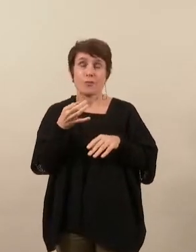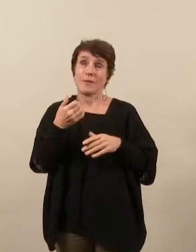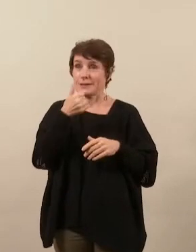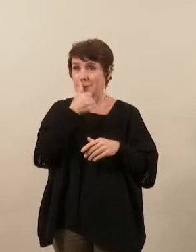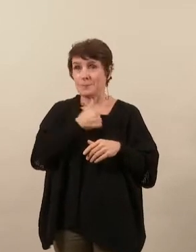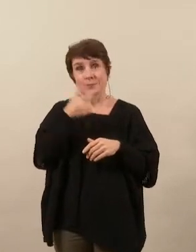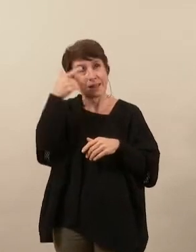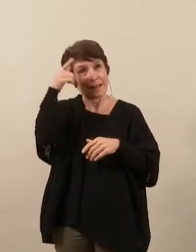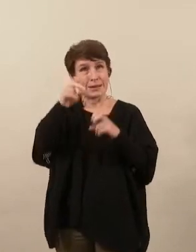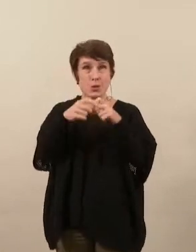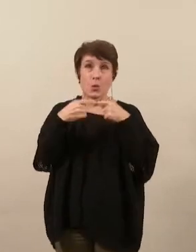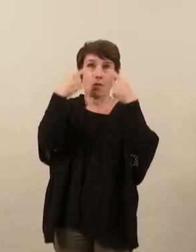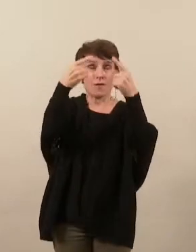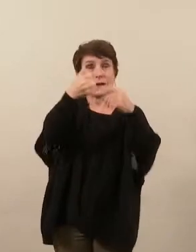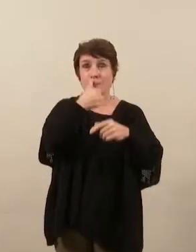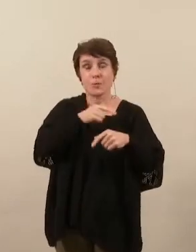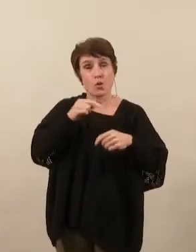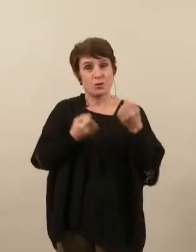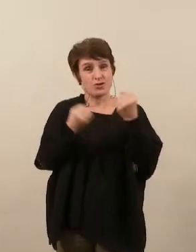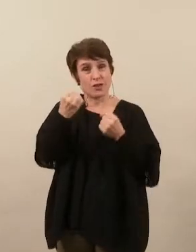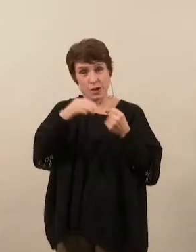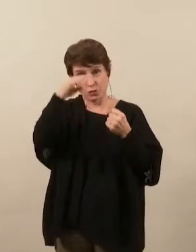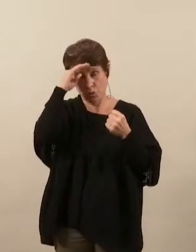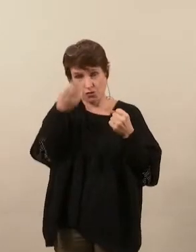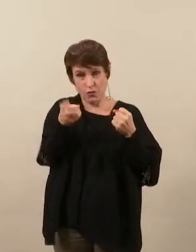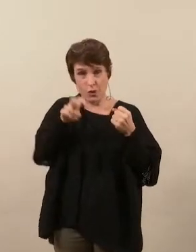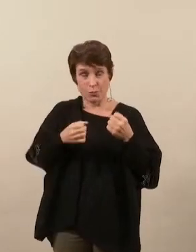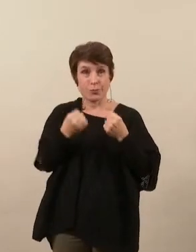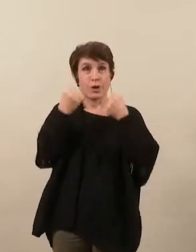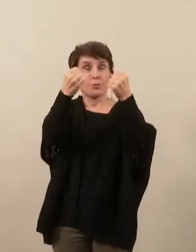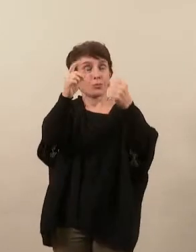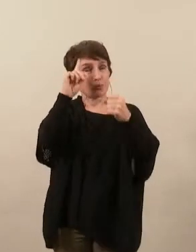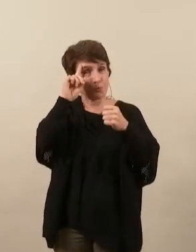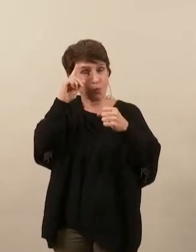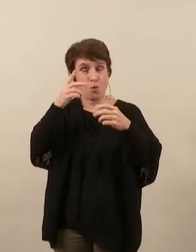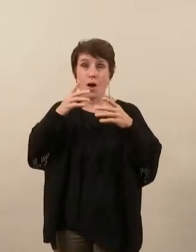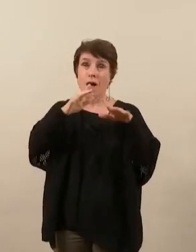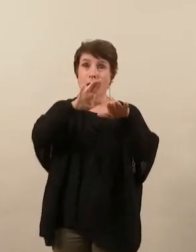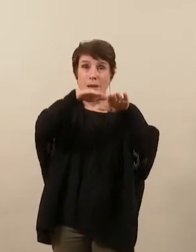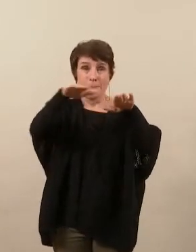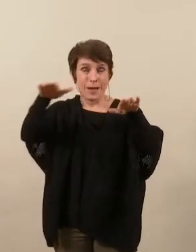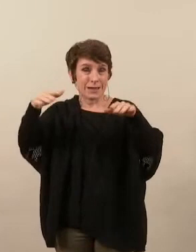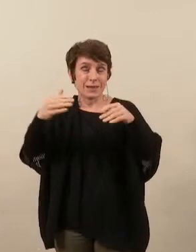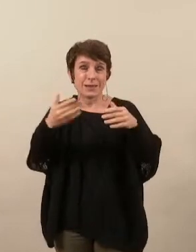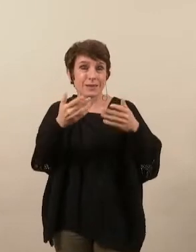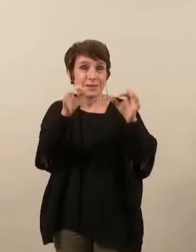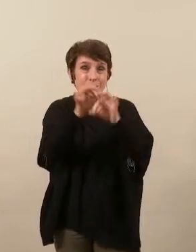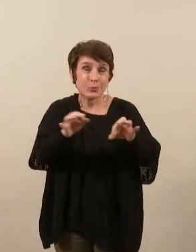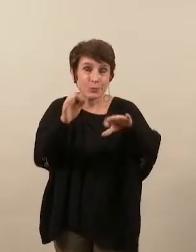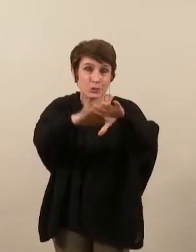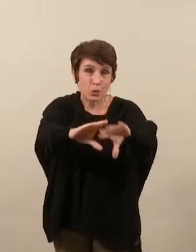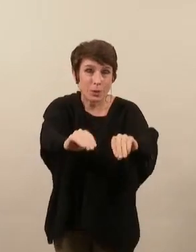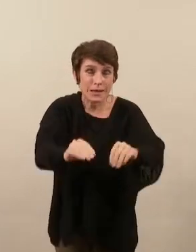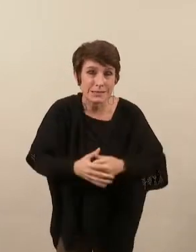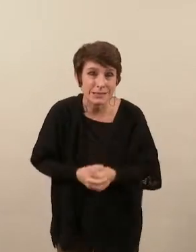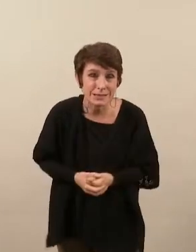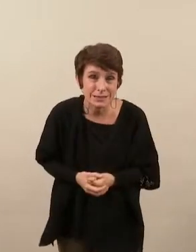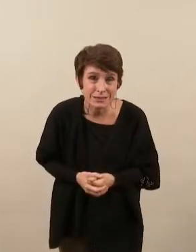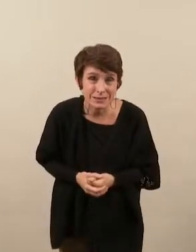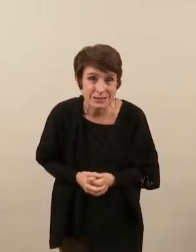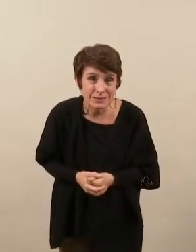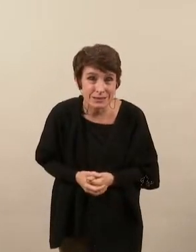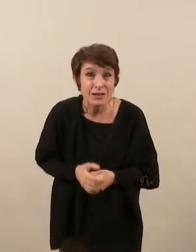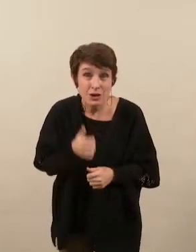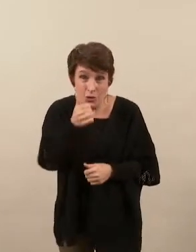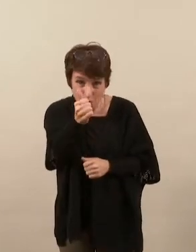la préfecture de région en disant « je ne prends pas le train parce qu'à côté de la préfecture de région à Lyon, je ne peux pas me garer ». Et ça, c'est ce que vous